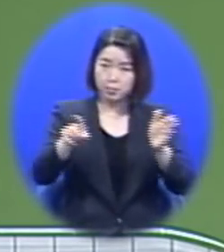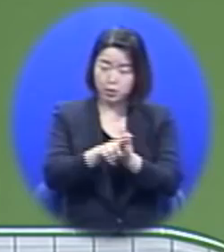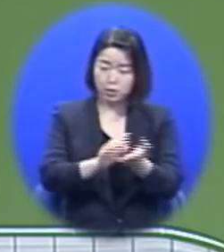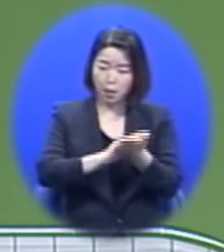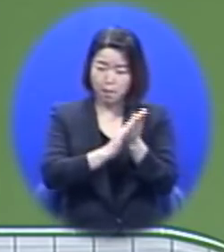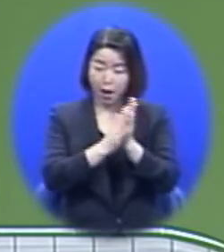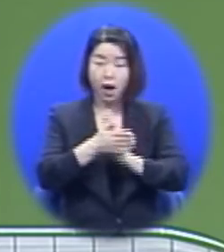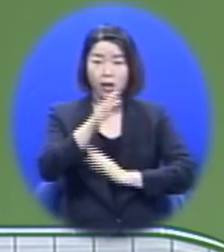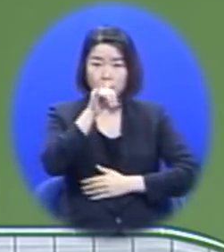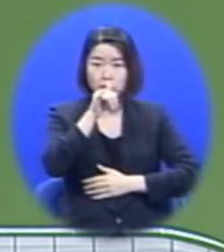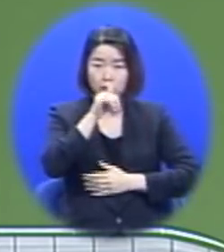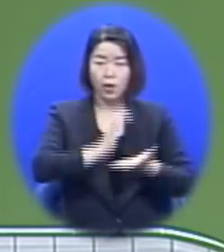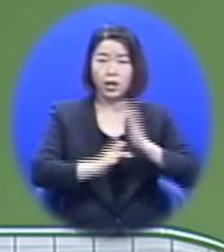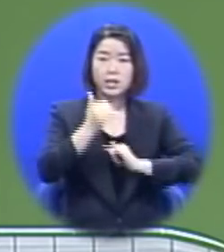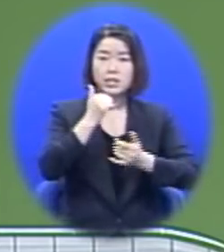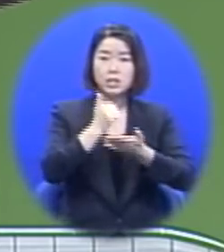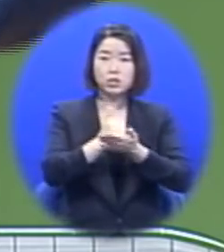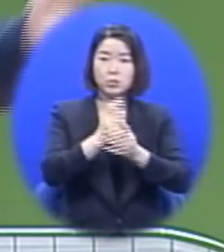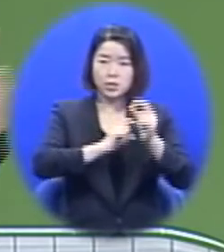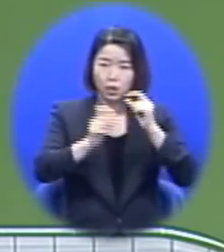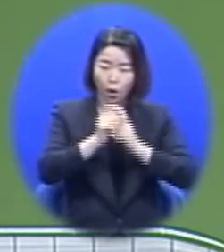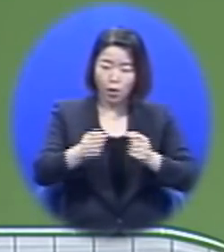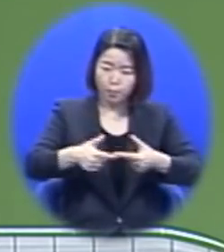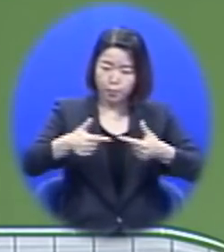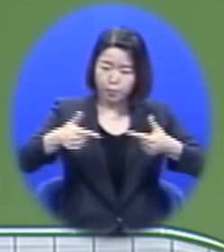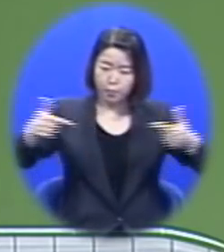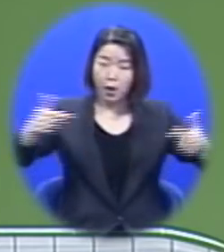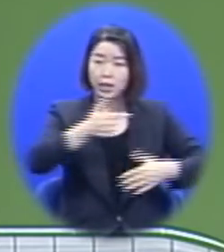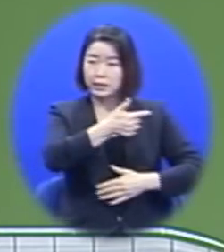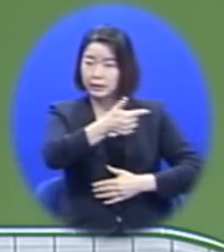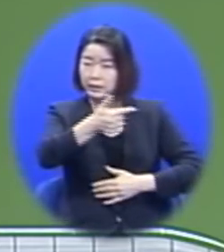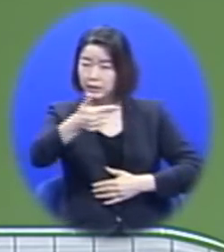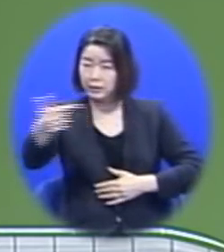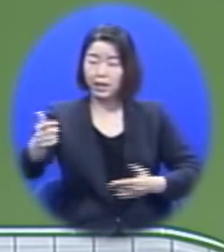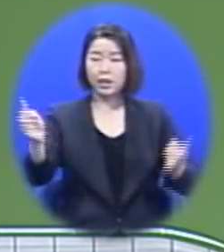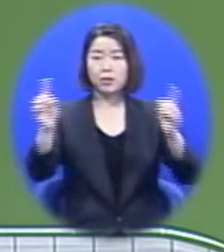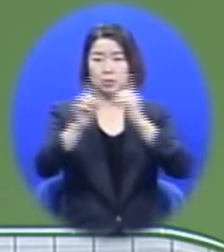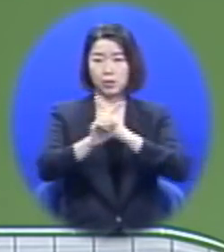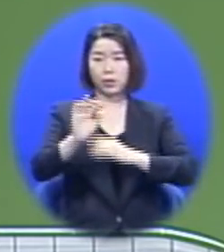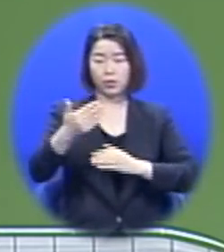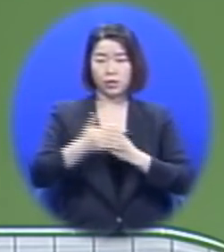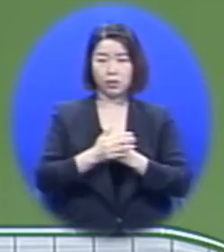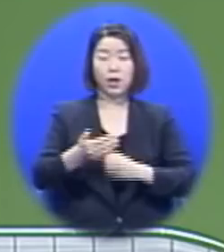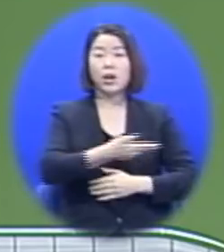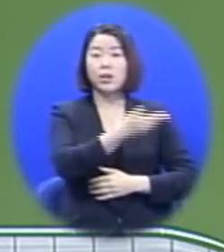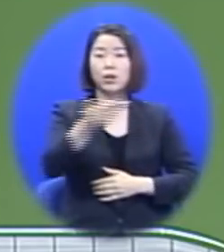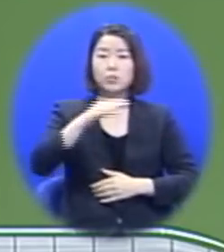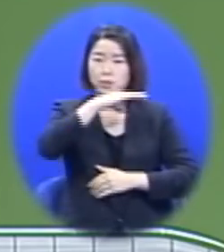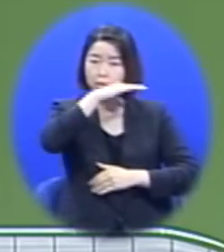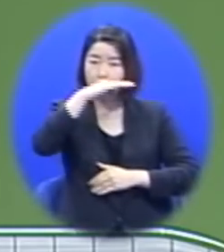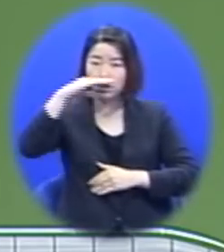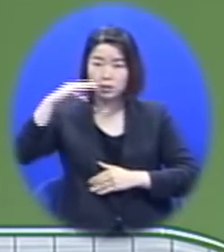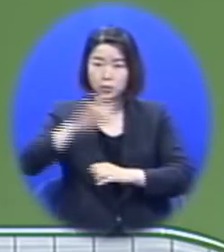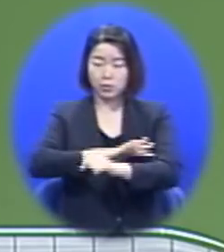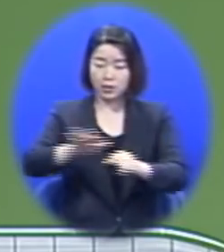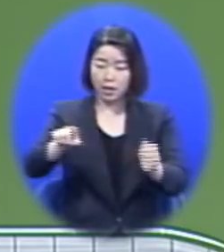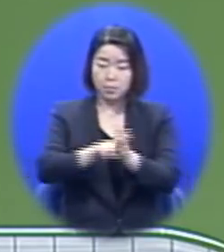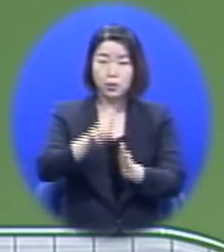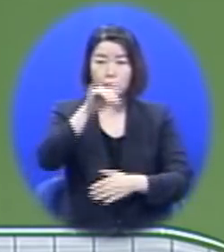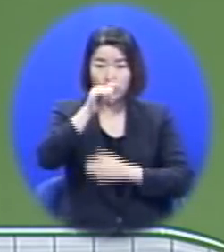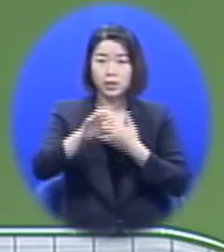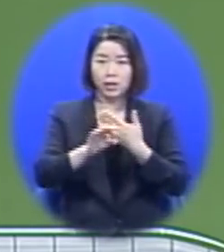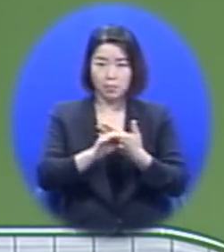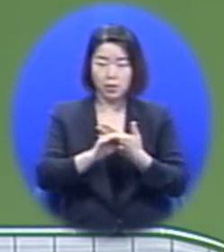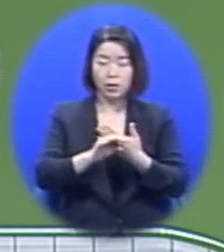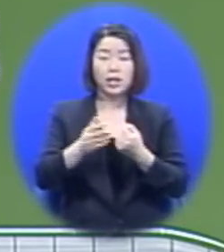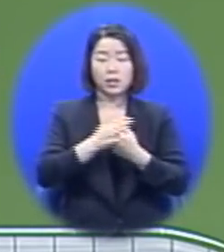일어나는데 예수님이 점점점 크신 분으로 변화됩니다. 여러분이 정상적으로 예수를 믿는다면